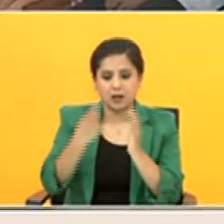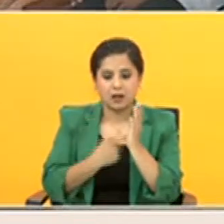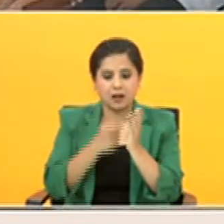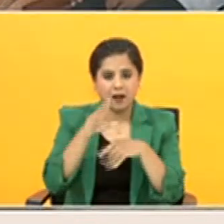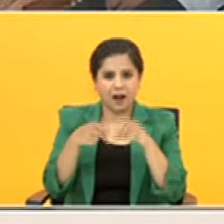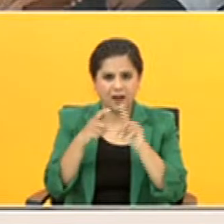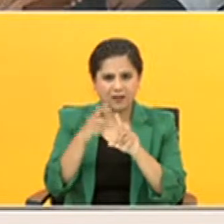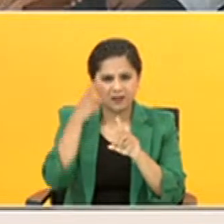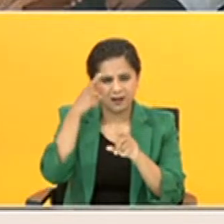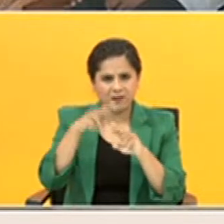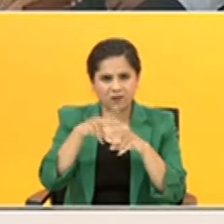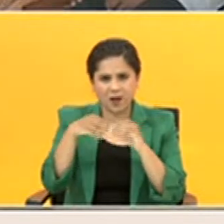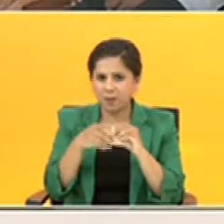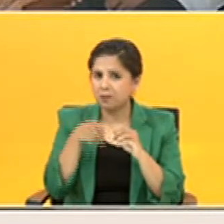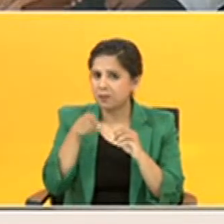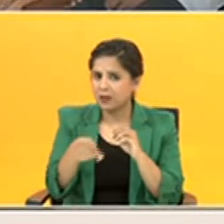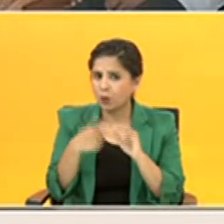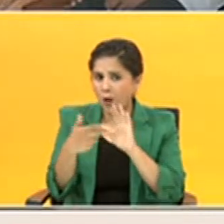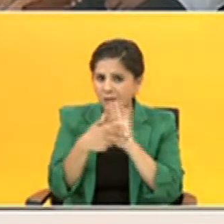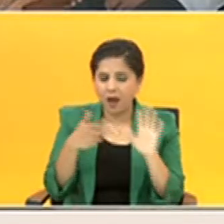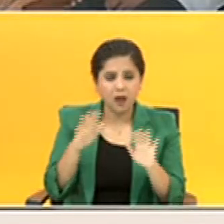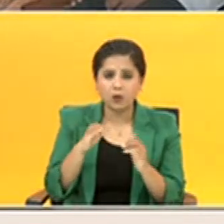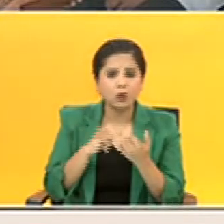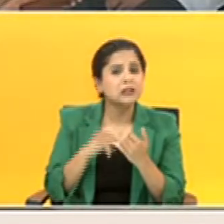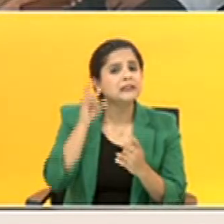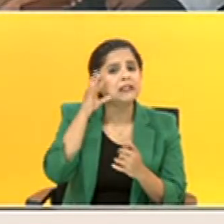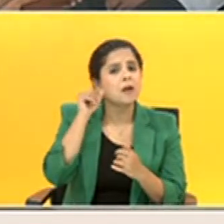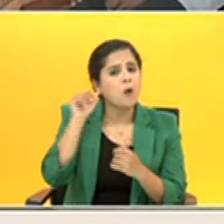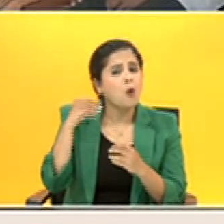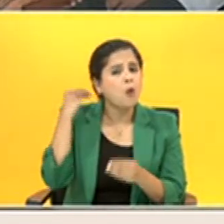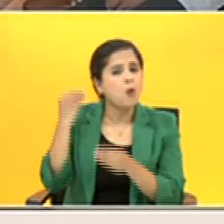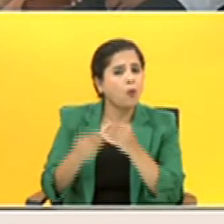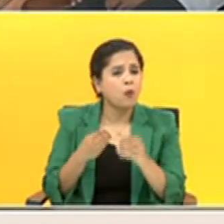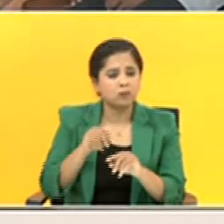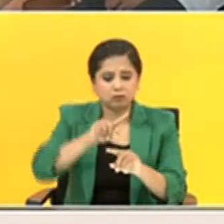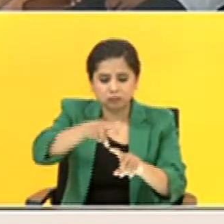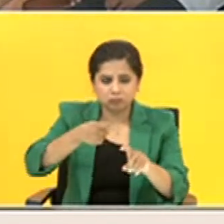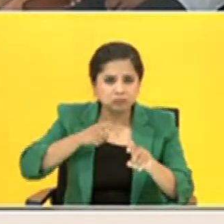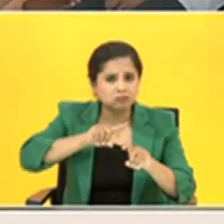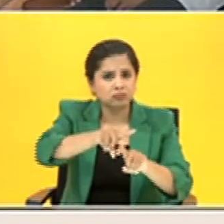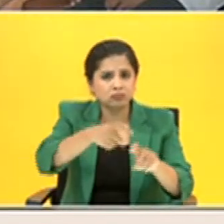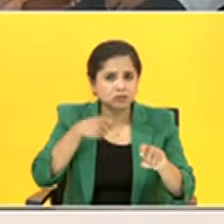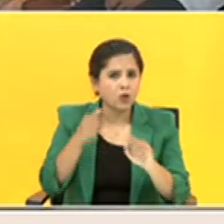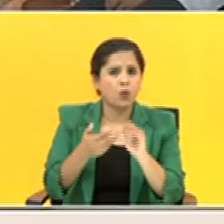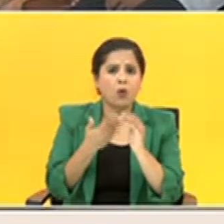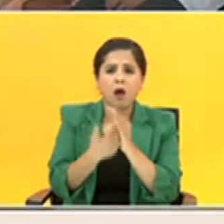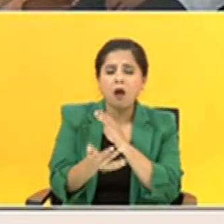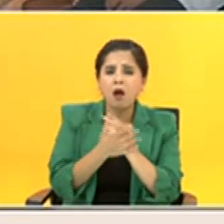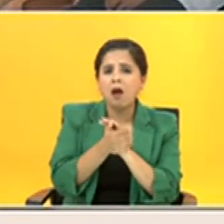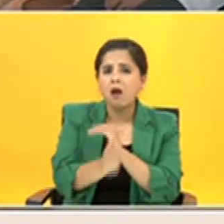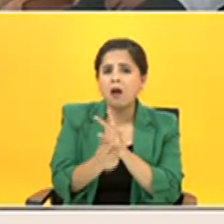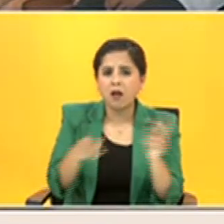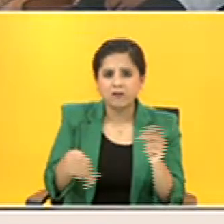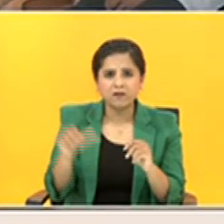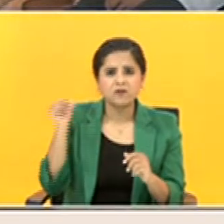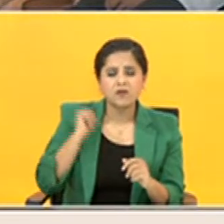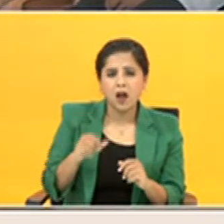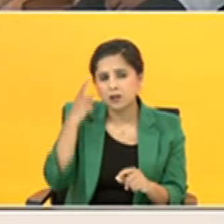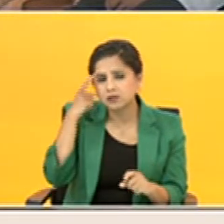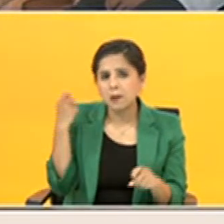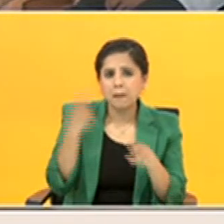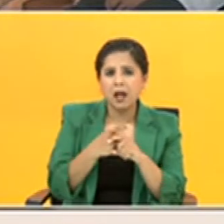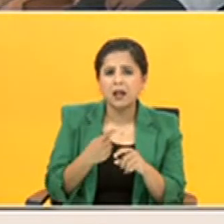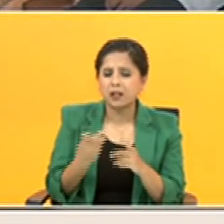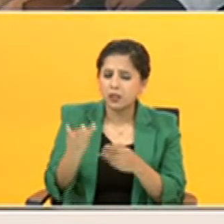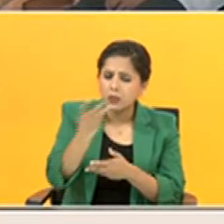नहीं, सिक्किम की परंपरा, बुनाई की कला और आज के फैशन की सोच, तीनों